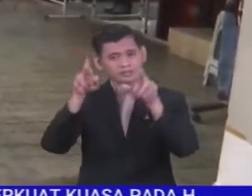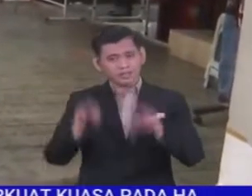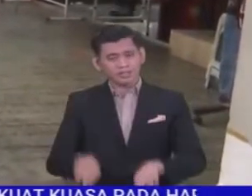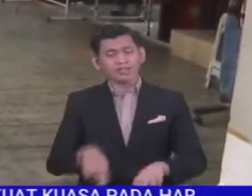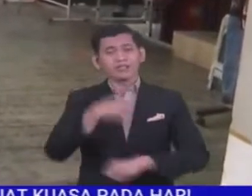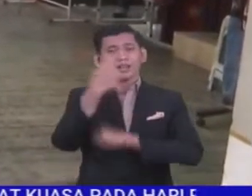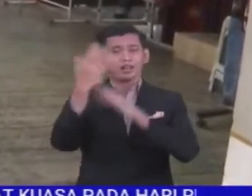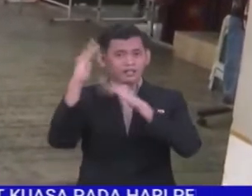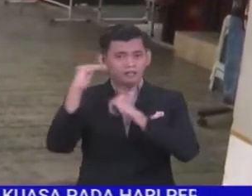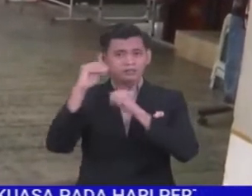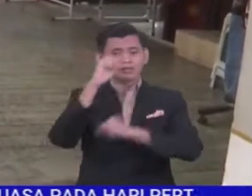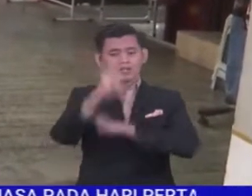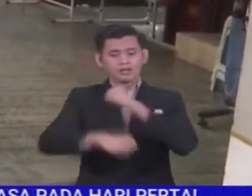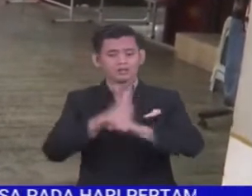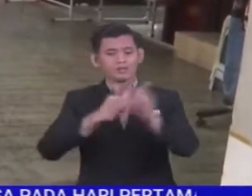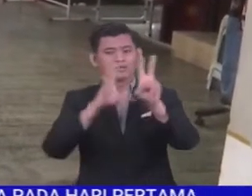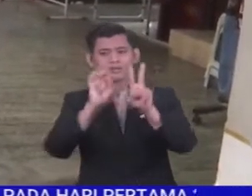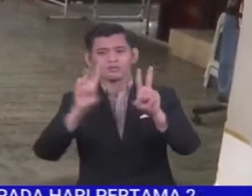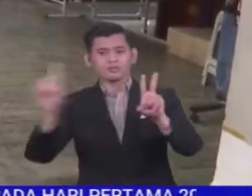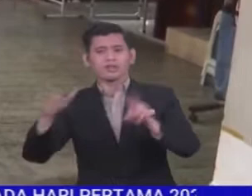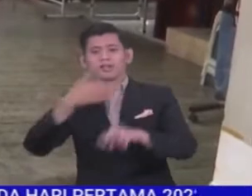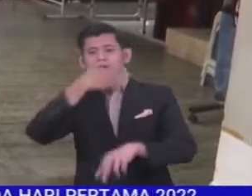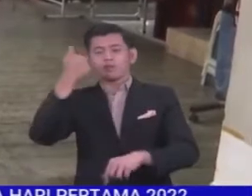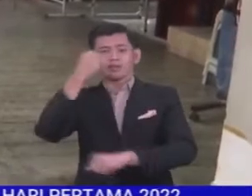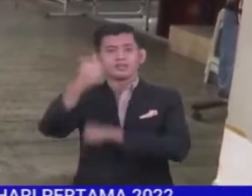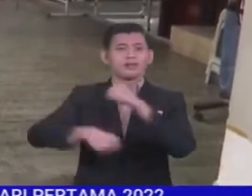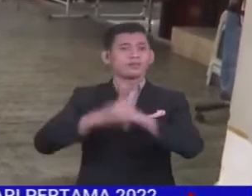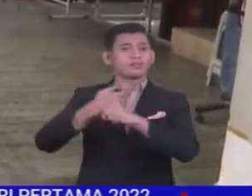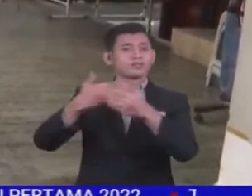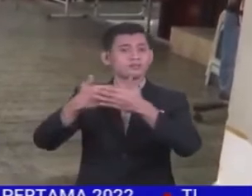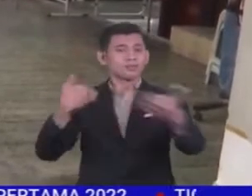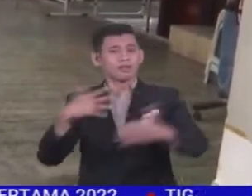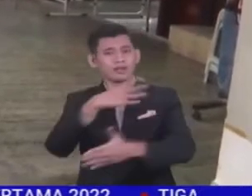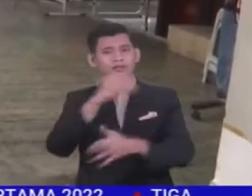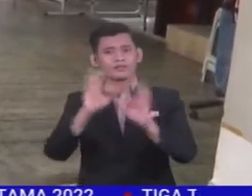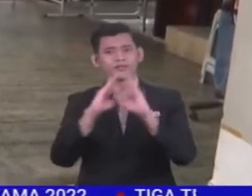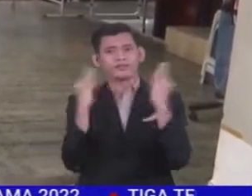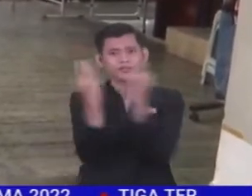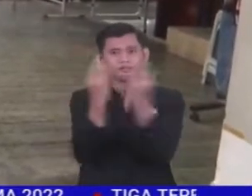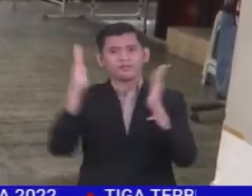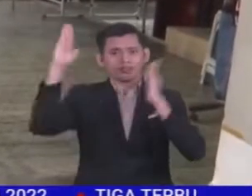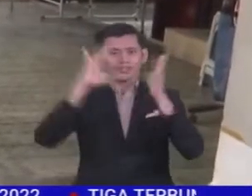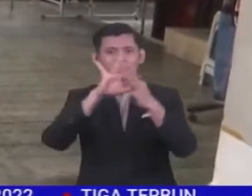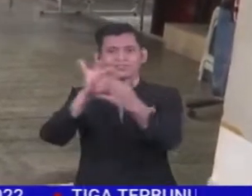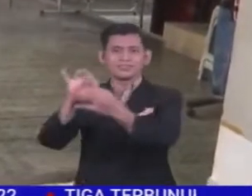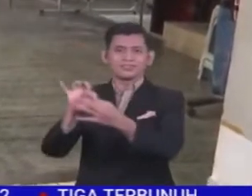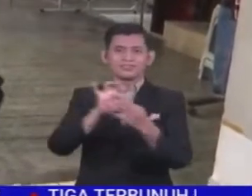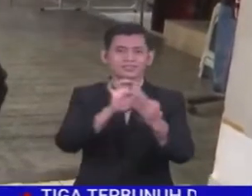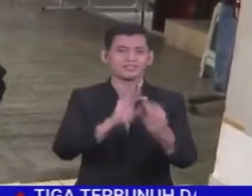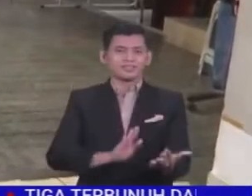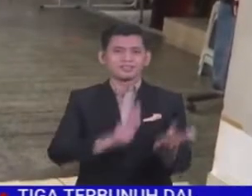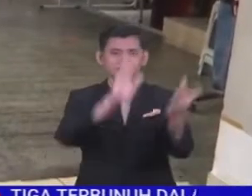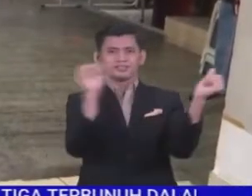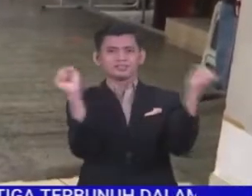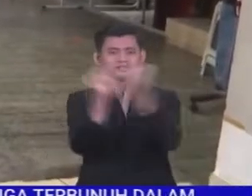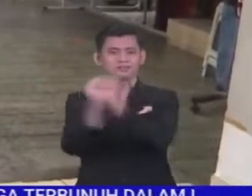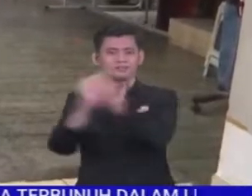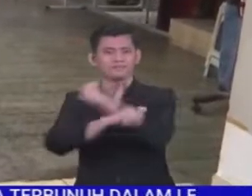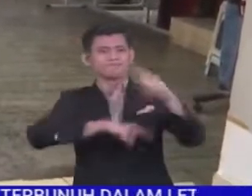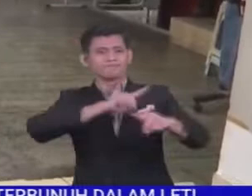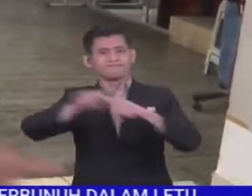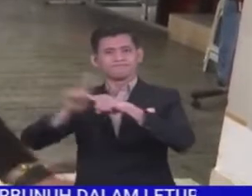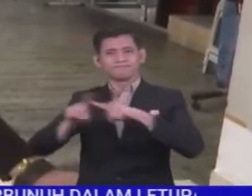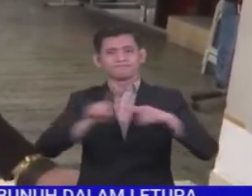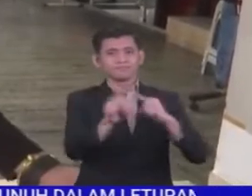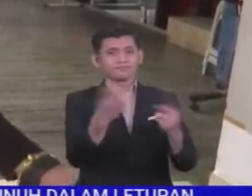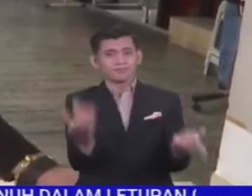ini 2022 lebih baik daripada tahun yang sebelumnya. Dan juga keluarga Malaysia dapat terus bersatu berdepan apa sahaja rintangan dan juga halangan